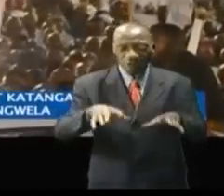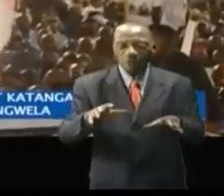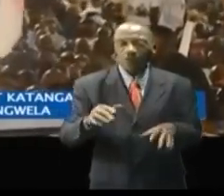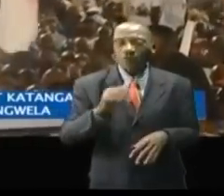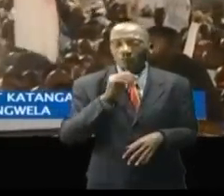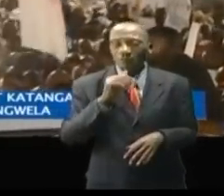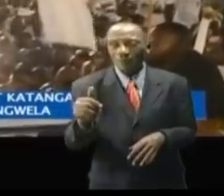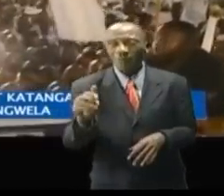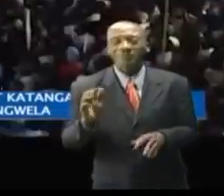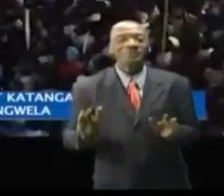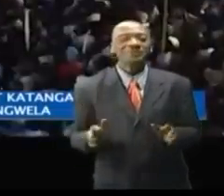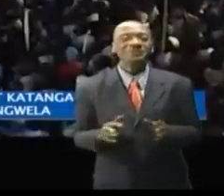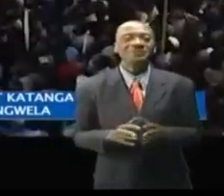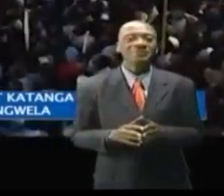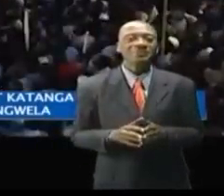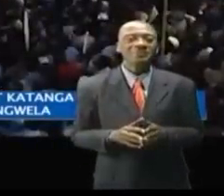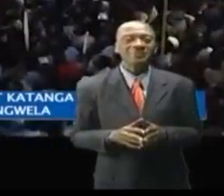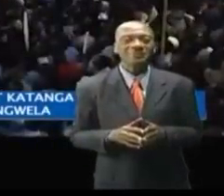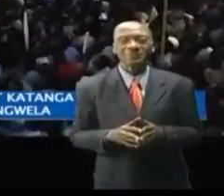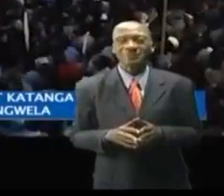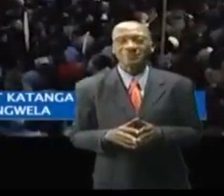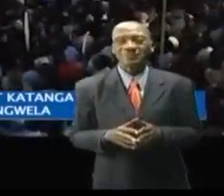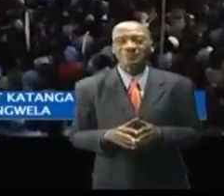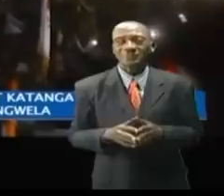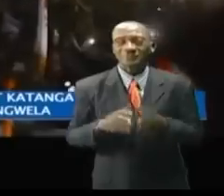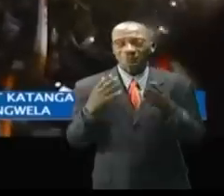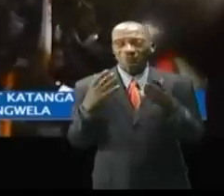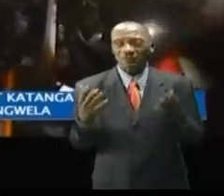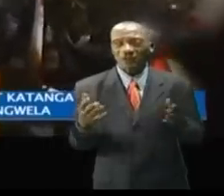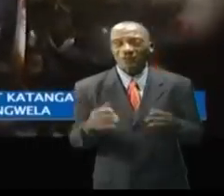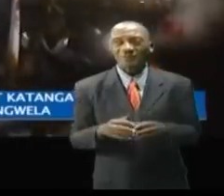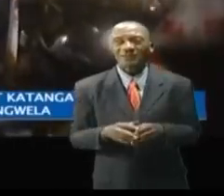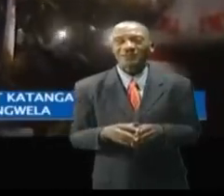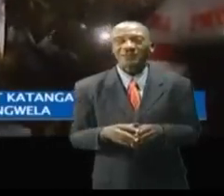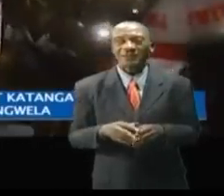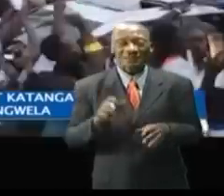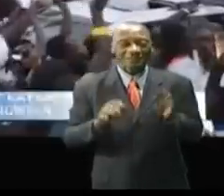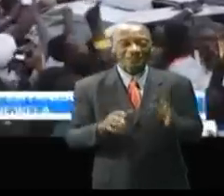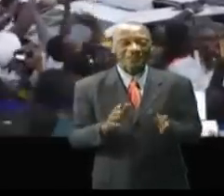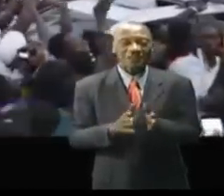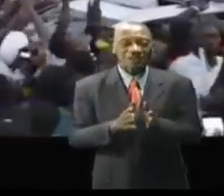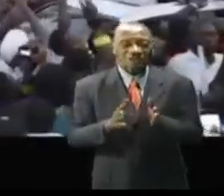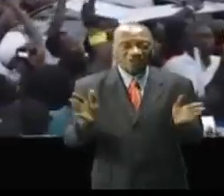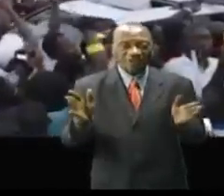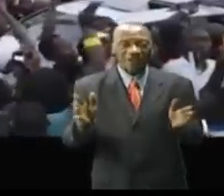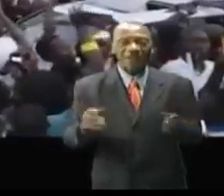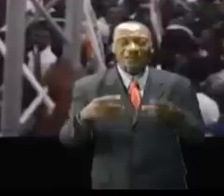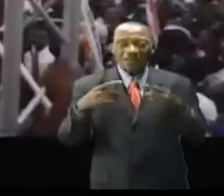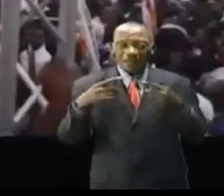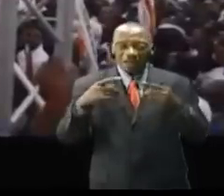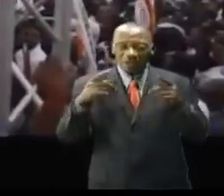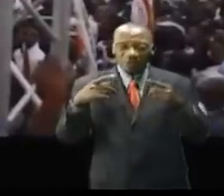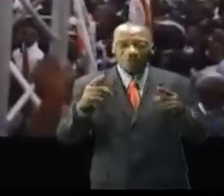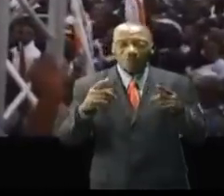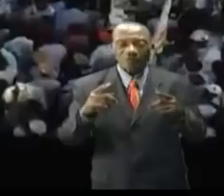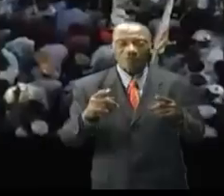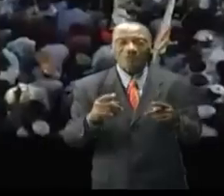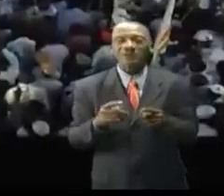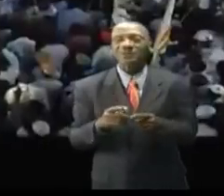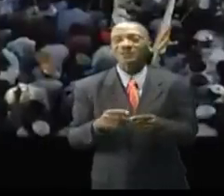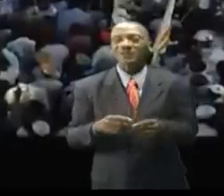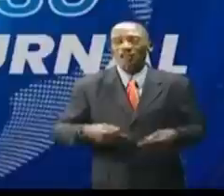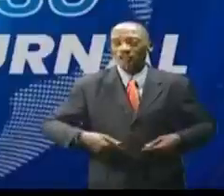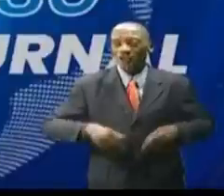Poursuivant, les gestionnaires au quotidien de l'IDPS a aussi déploré l'attitude ambiguë de certains politiciens face à cette